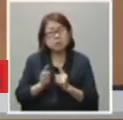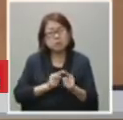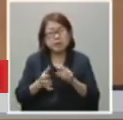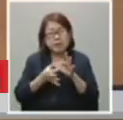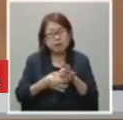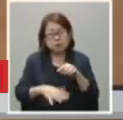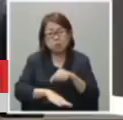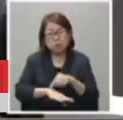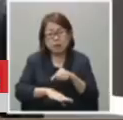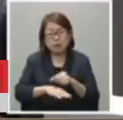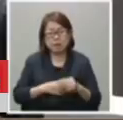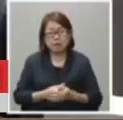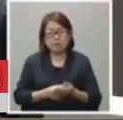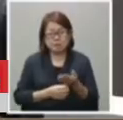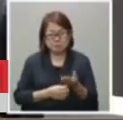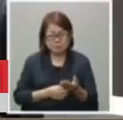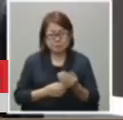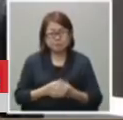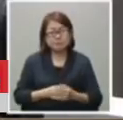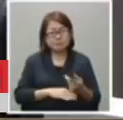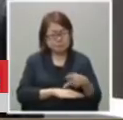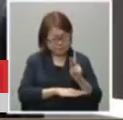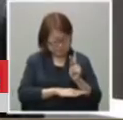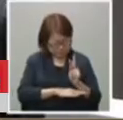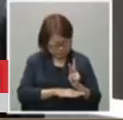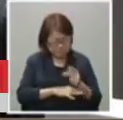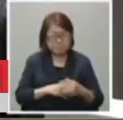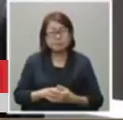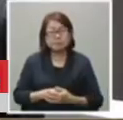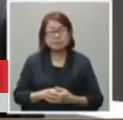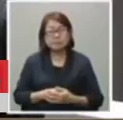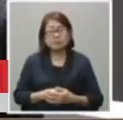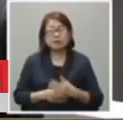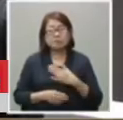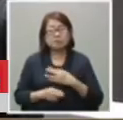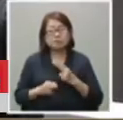ท่านประธานที่เคารพผมวิรัตรัตน